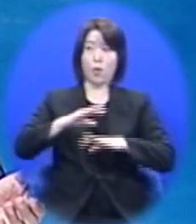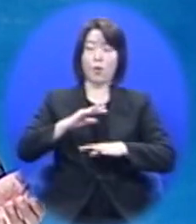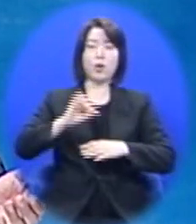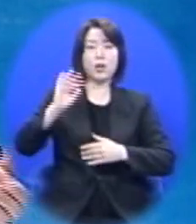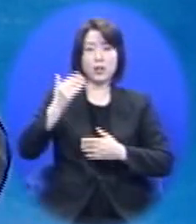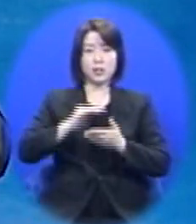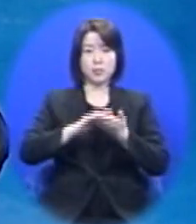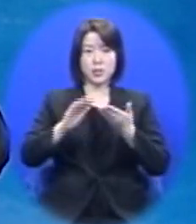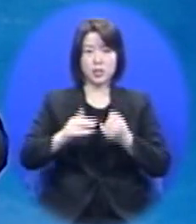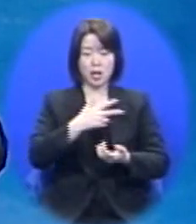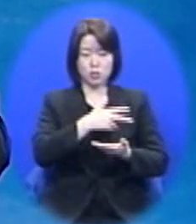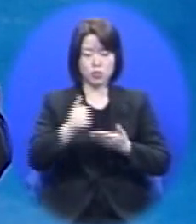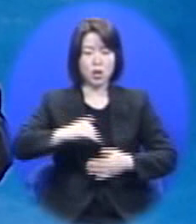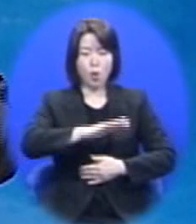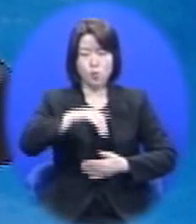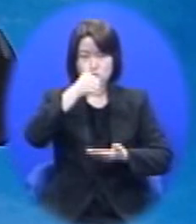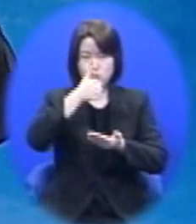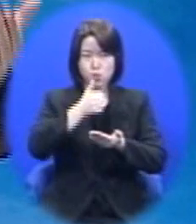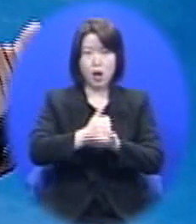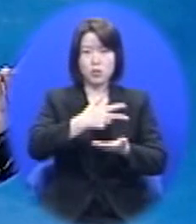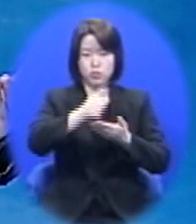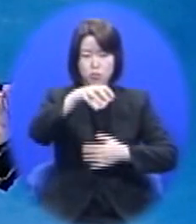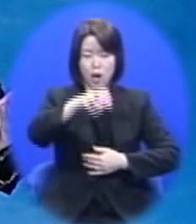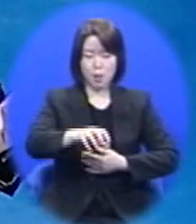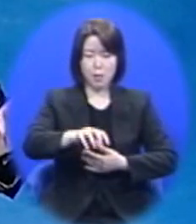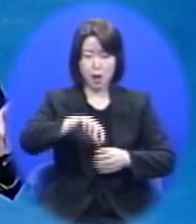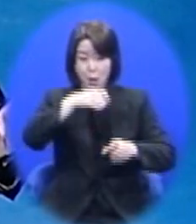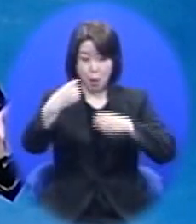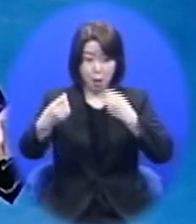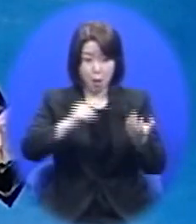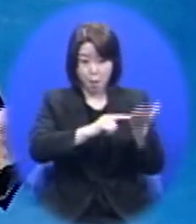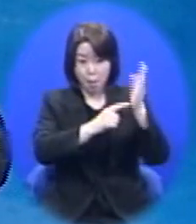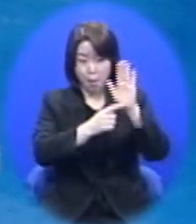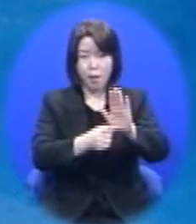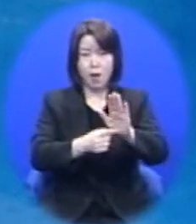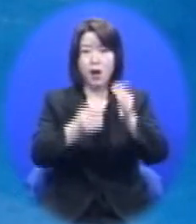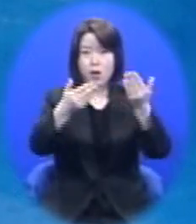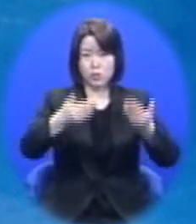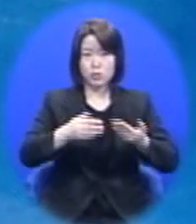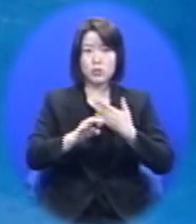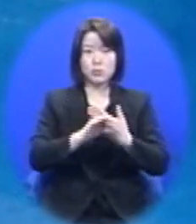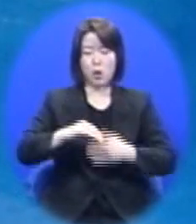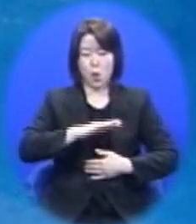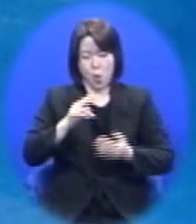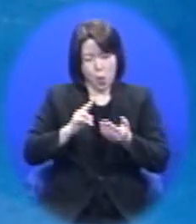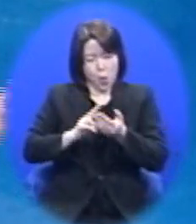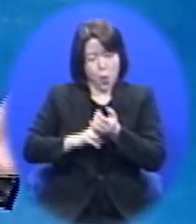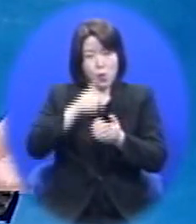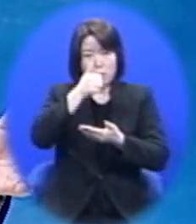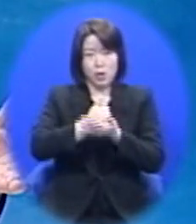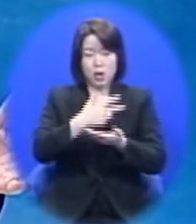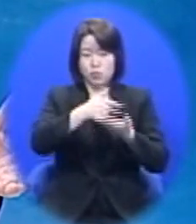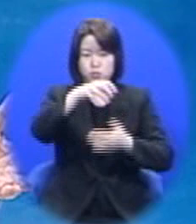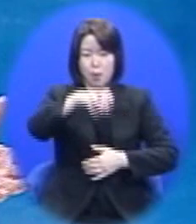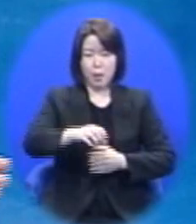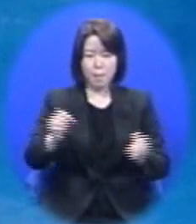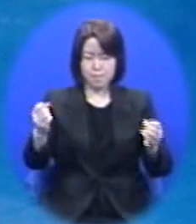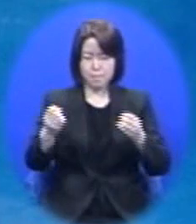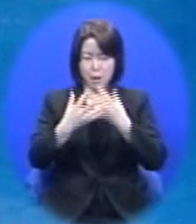놀랍니다. 주님께서 우리 죄를 주님 앞에 들추어 내놓으시니 우리의 숨은 죄가 주님 앞에 환히